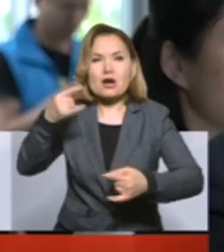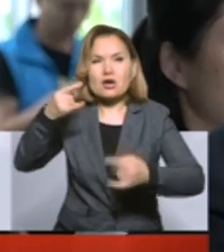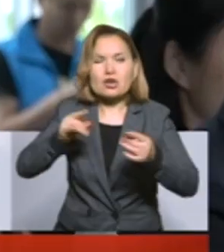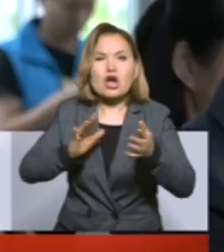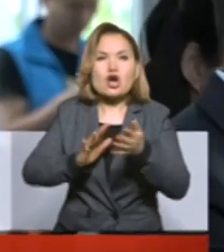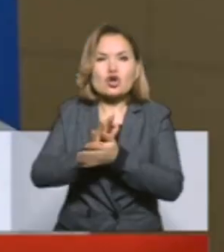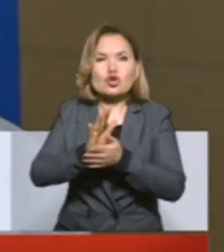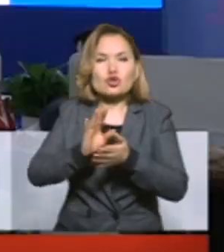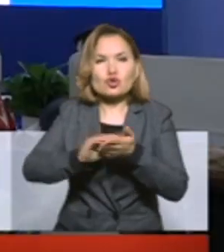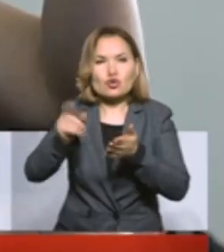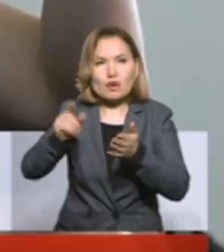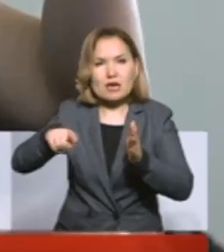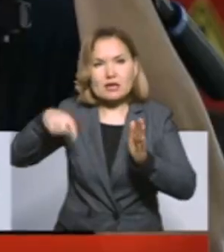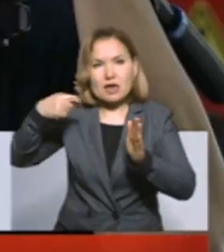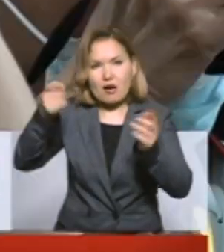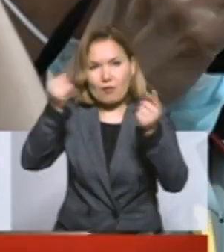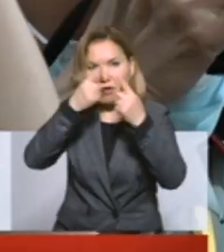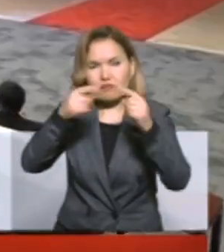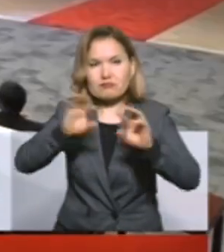ақпарат таратып жатыр.